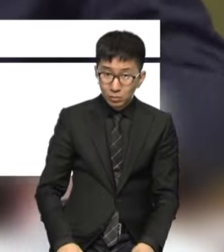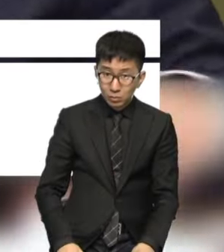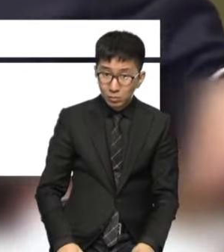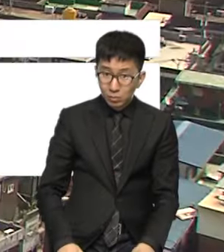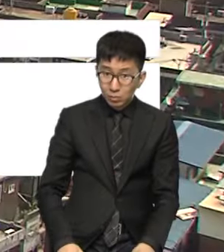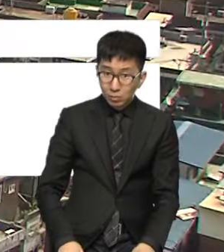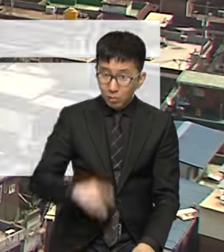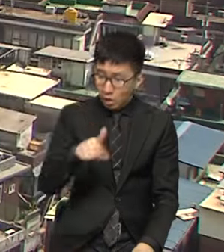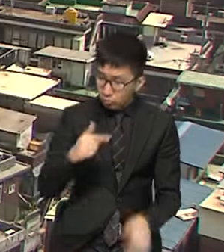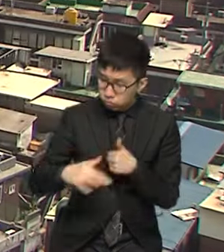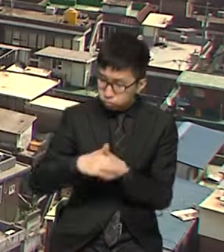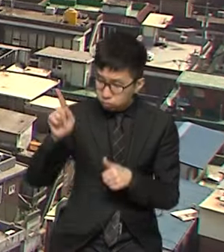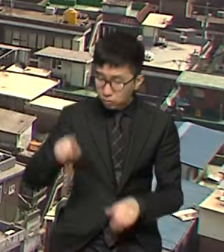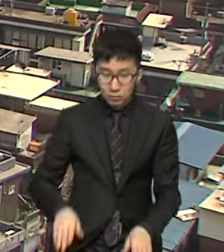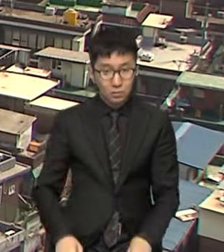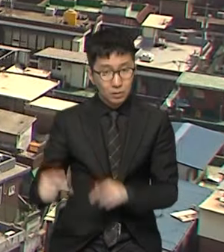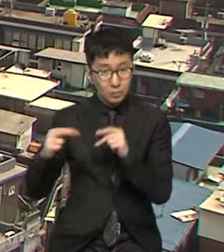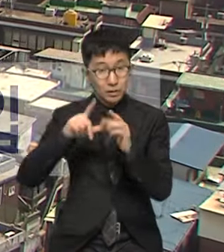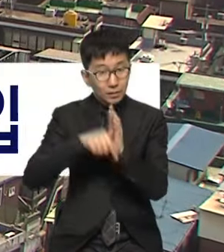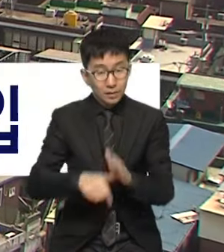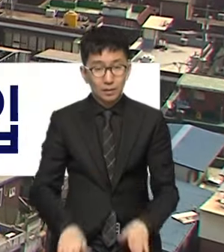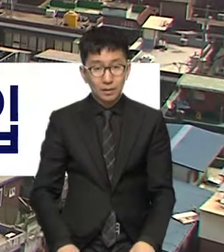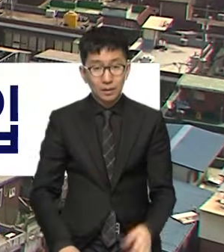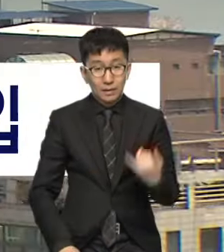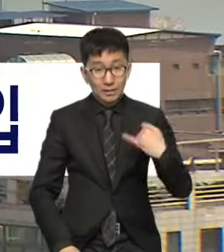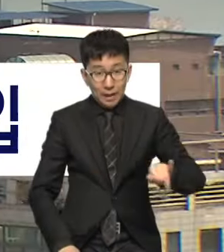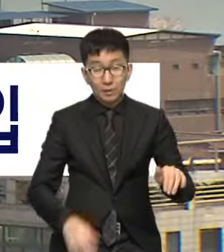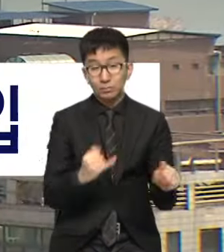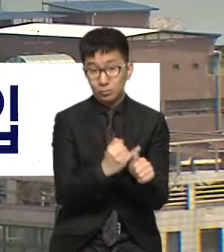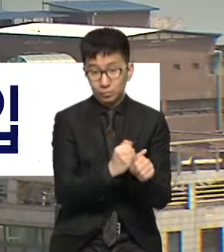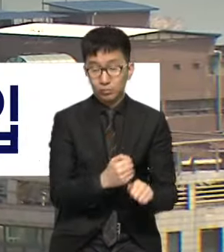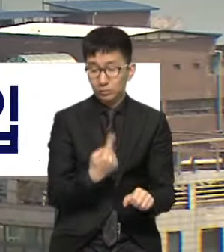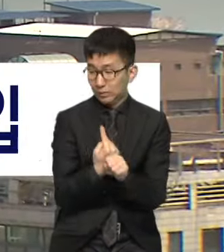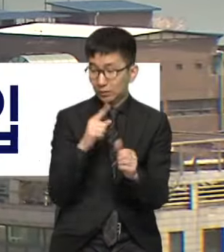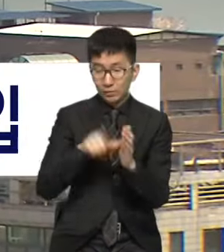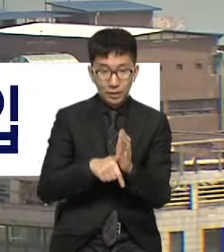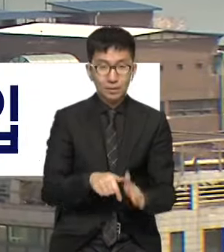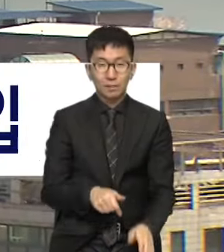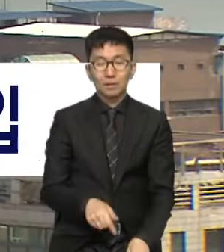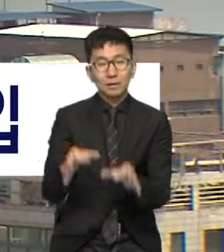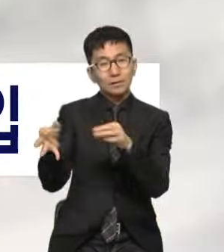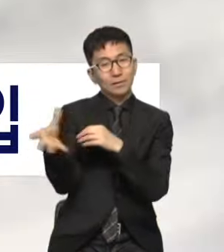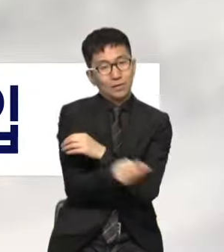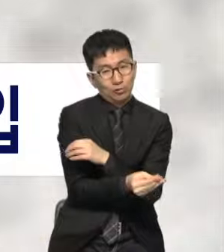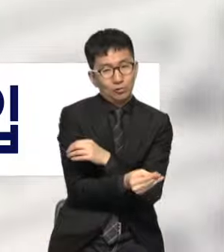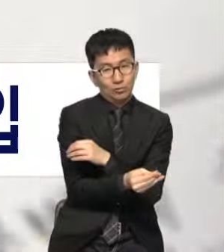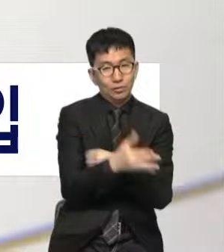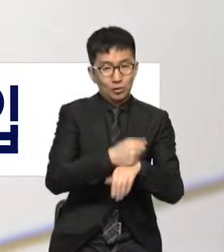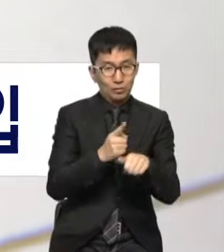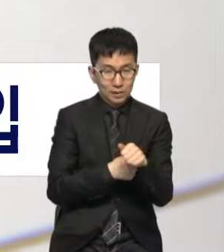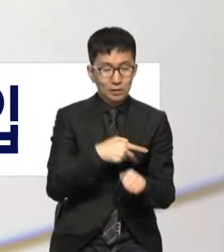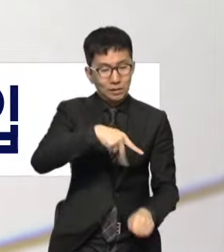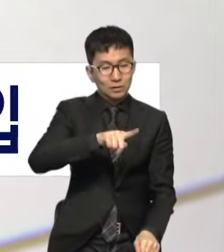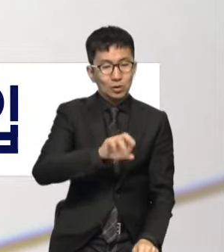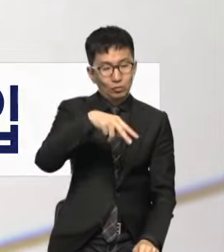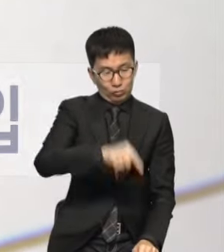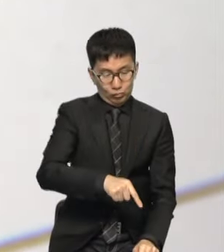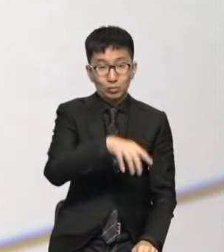분탕질 하죠? 종일. 설전 과정에 공 후보 딸 부부가 지난해 대출을 받아 서울 성수동에 20억대 아파트를 산